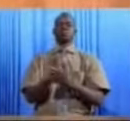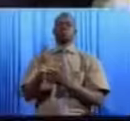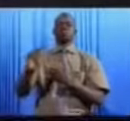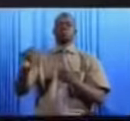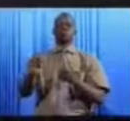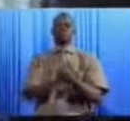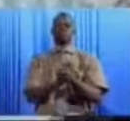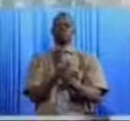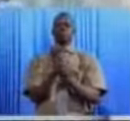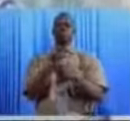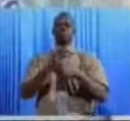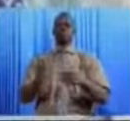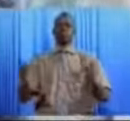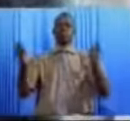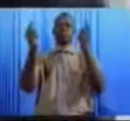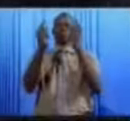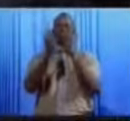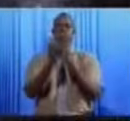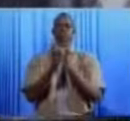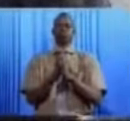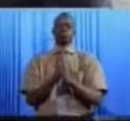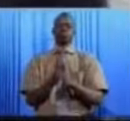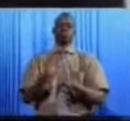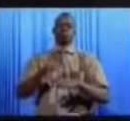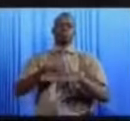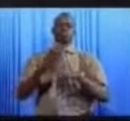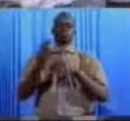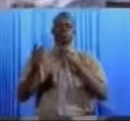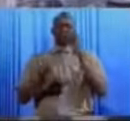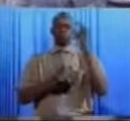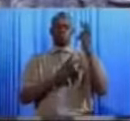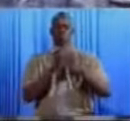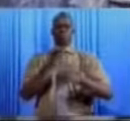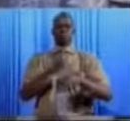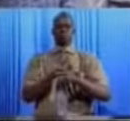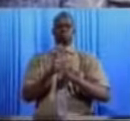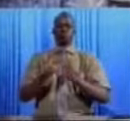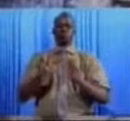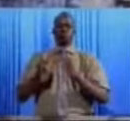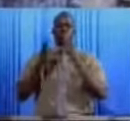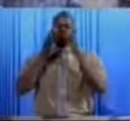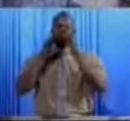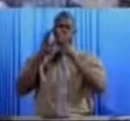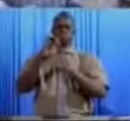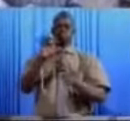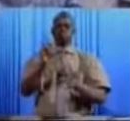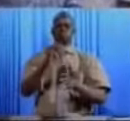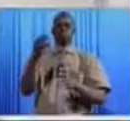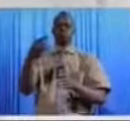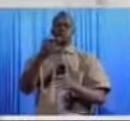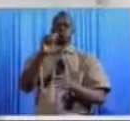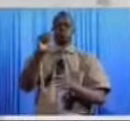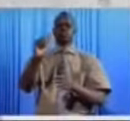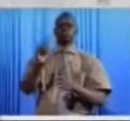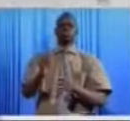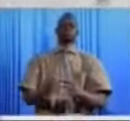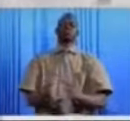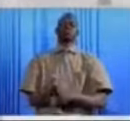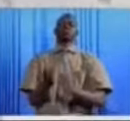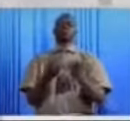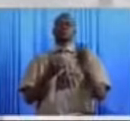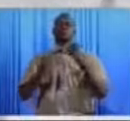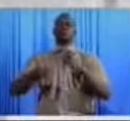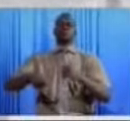ces rencontres ont été précédées d'une visite du site de l'onia sur le barrage de ziga destinés à l'approvisionnement de la ville de ouagadougou l'eau